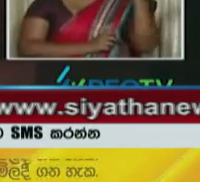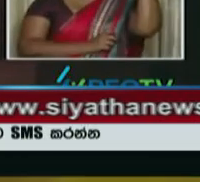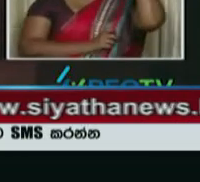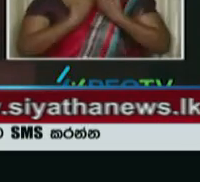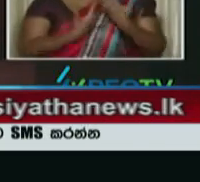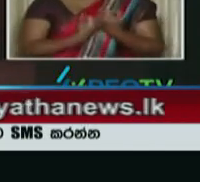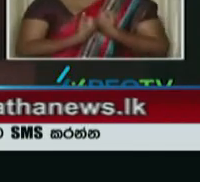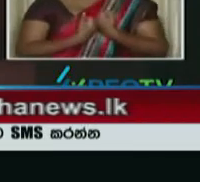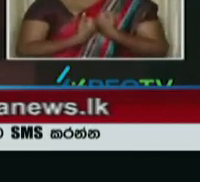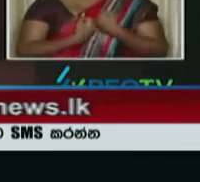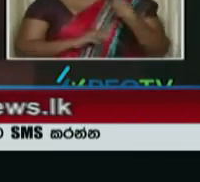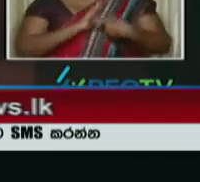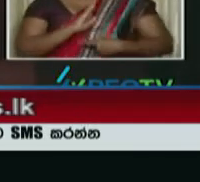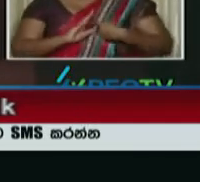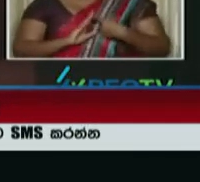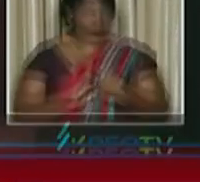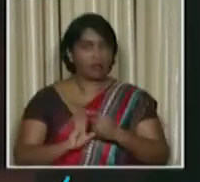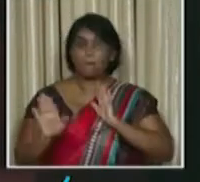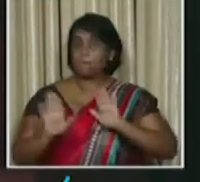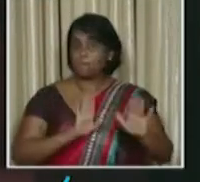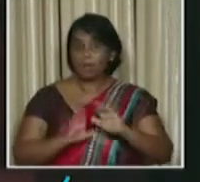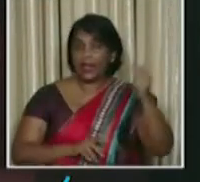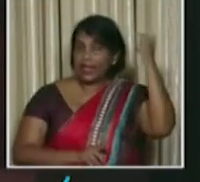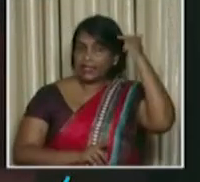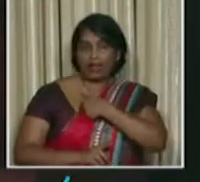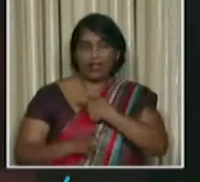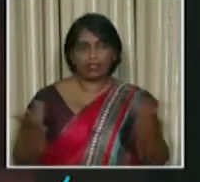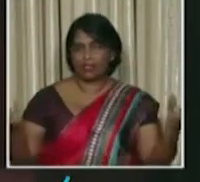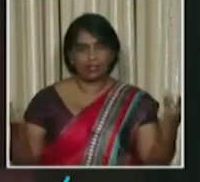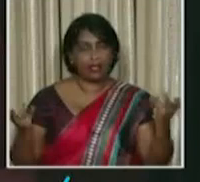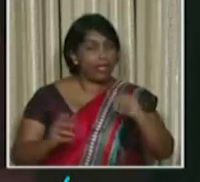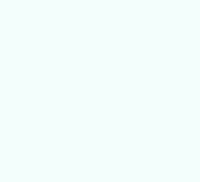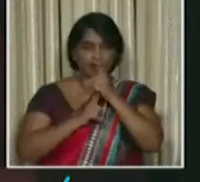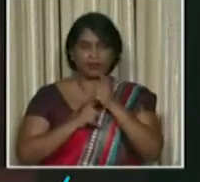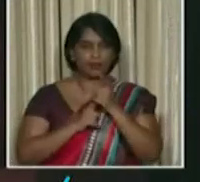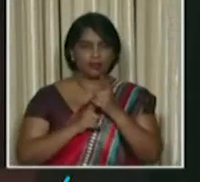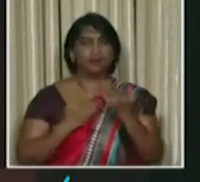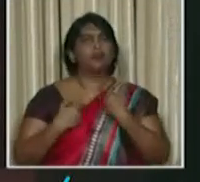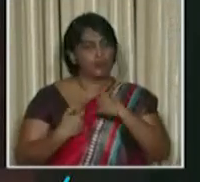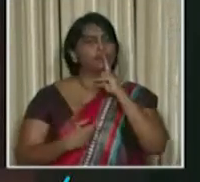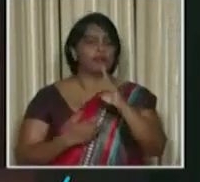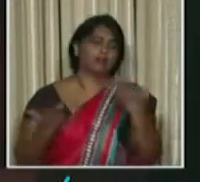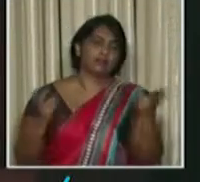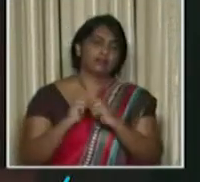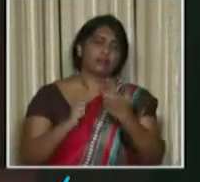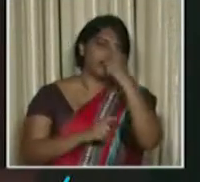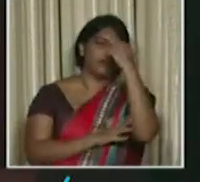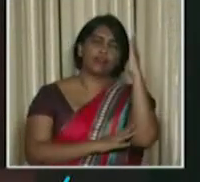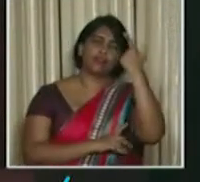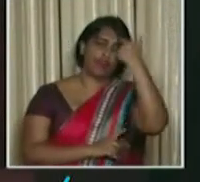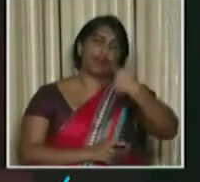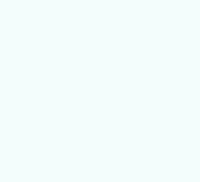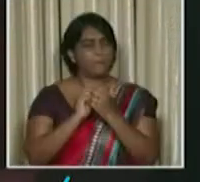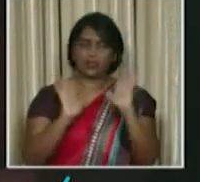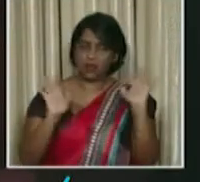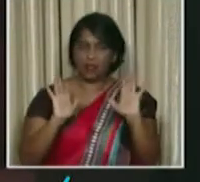මහමොලකරුවන් හොයන්න මේ රටේ පාලකයන්ට හිතක් පපුවක් නැද්ද සත්‍ය හොයන්න මං කියන කමක් නැහැ කාඩිනල් තුමා මට විරුද්ධව ඡන්ද